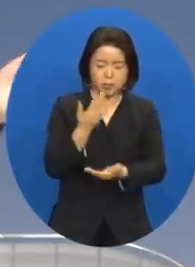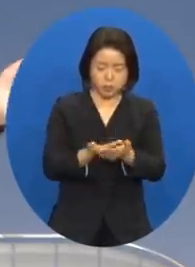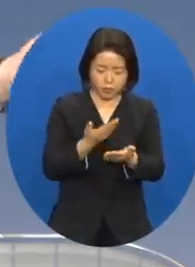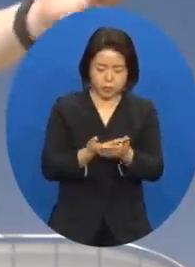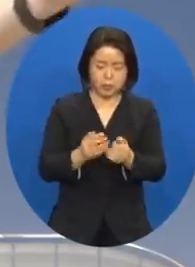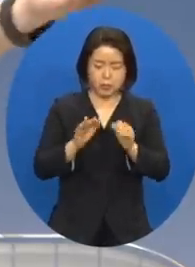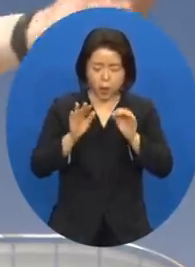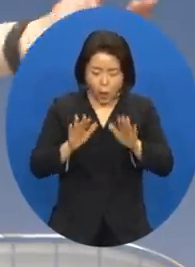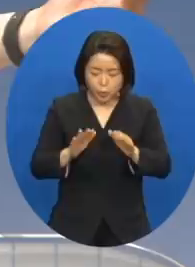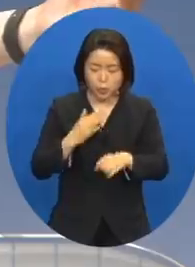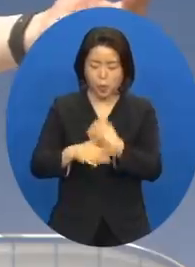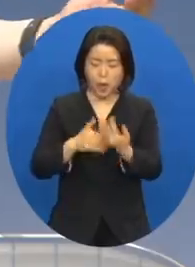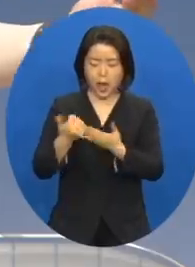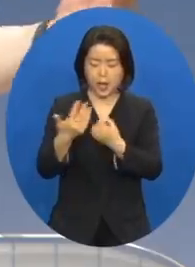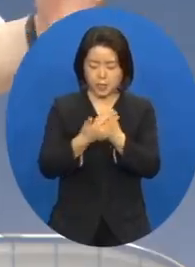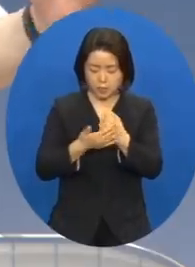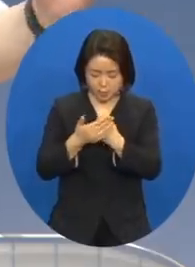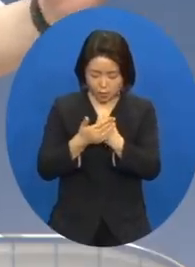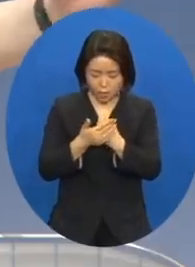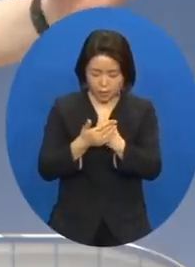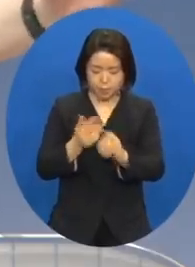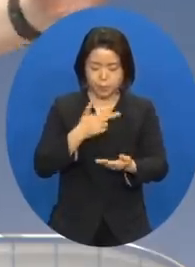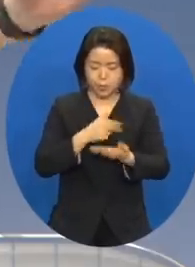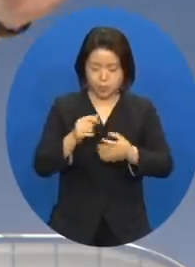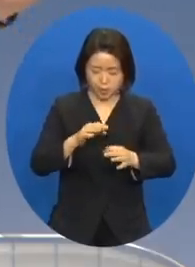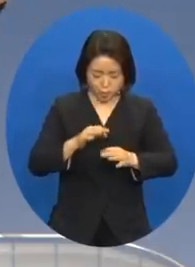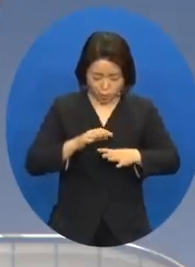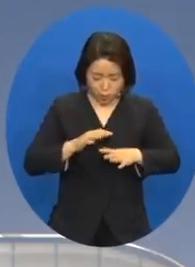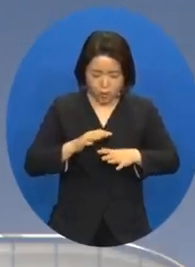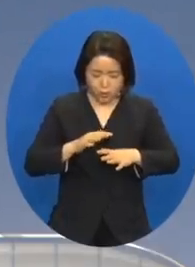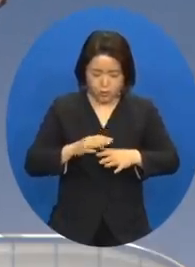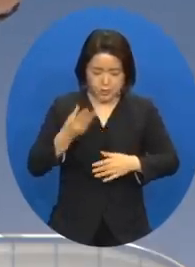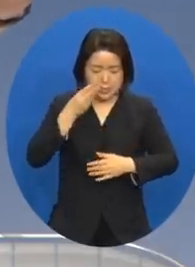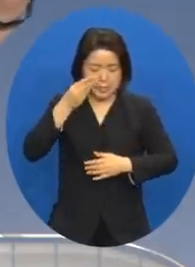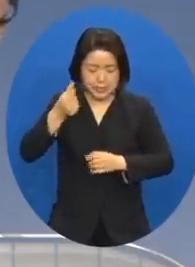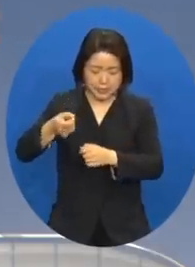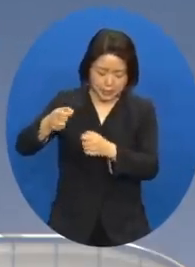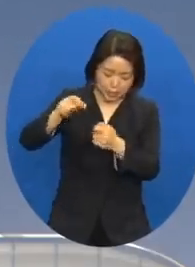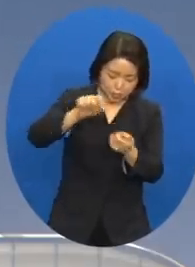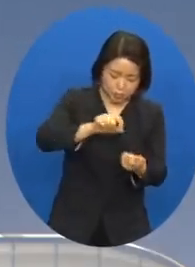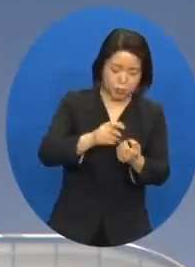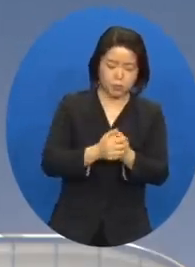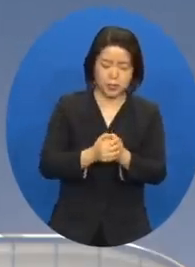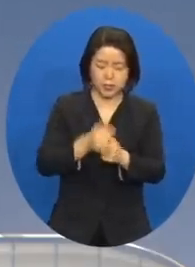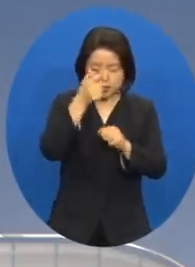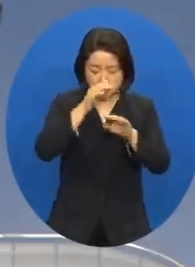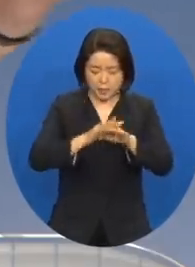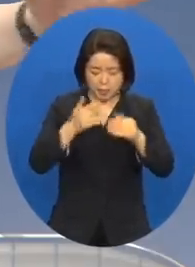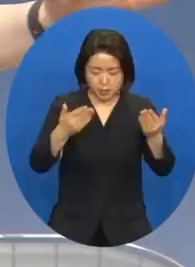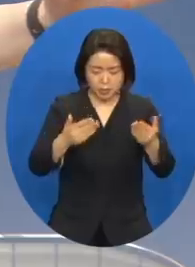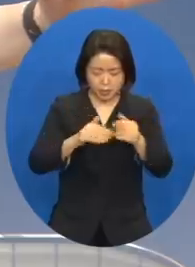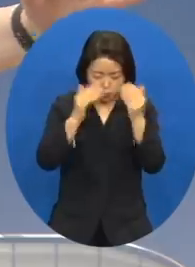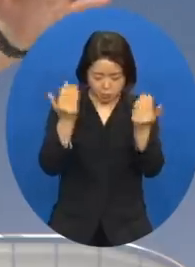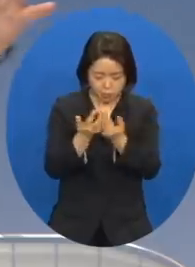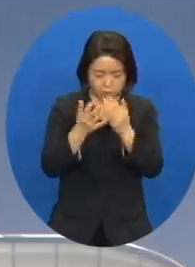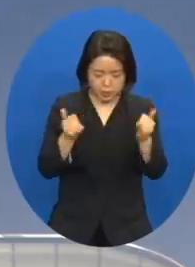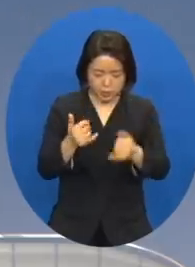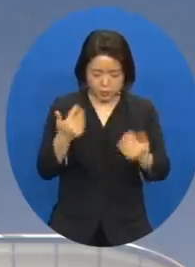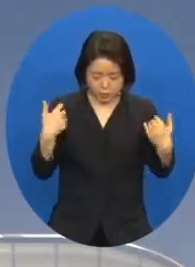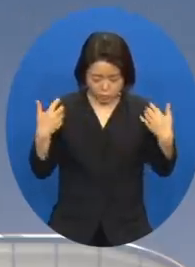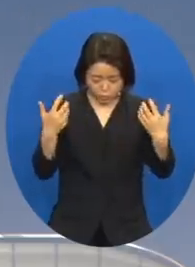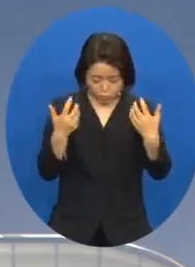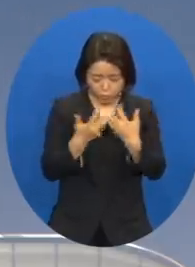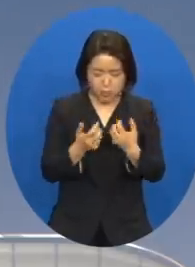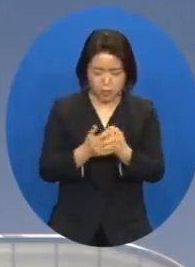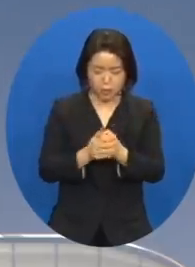오늘도 하나님의 은혜와 주의 놀라우신 기름 부음이 예배하는 성도들에게 충만하고